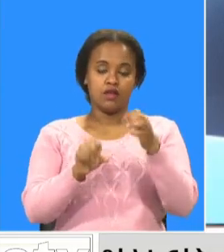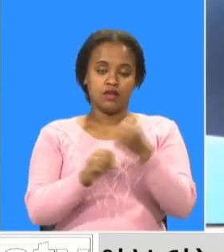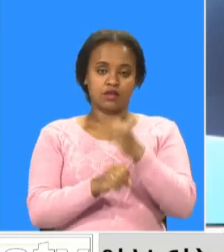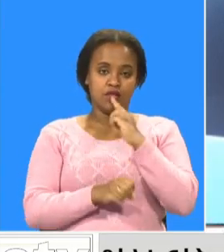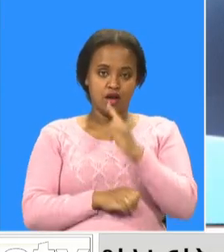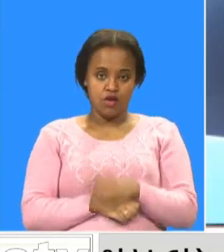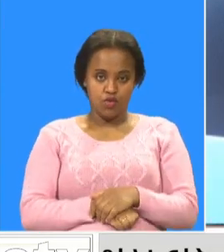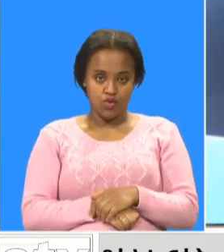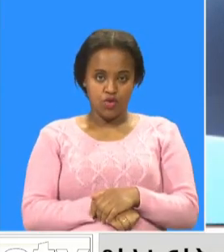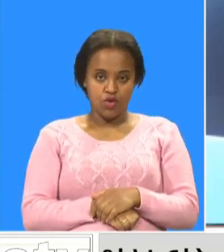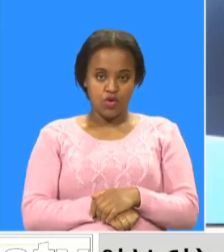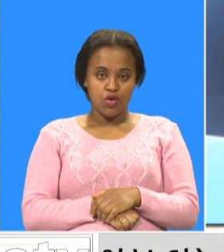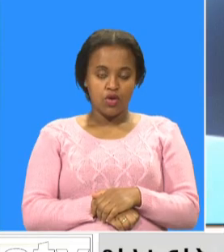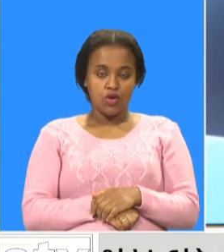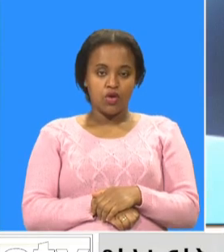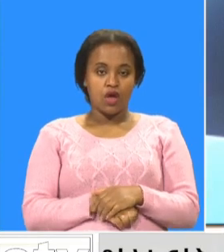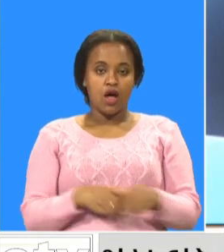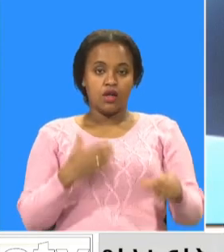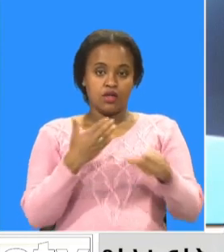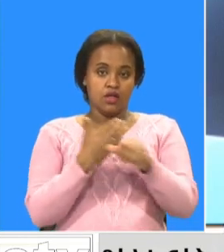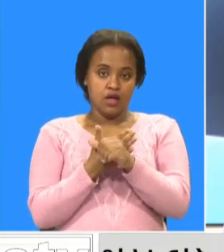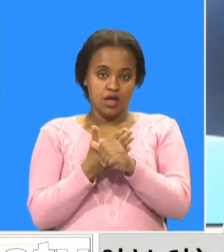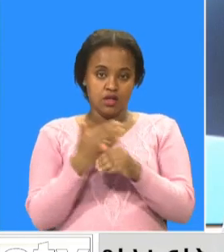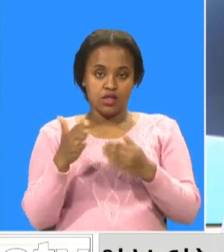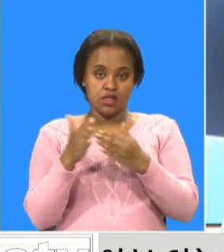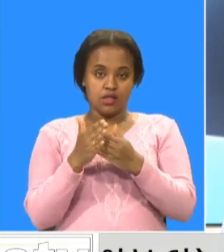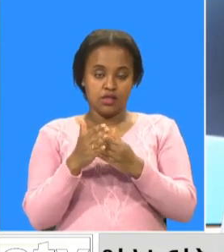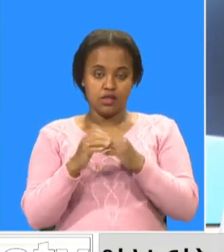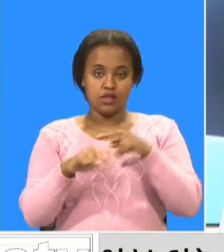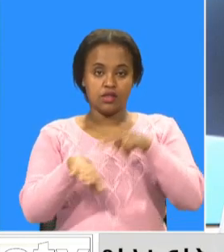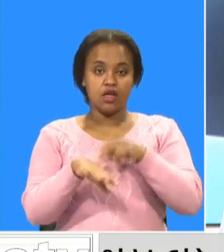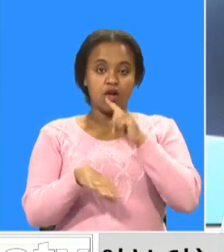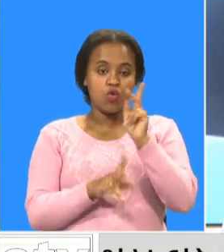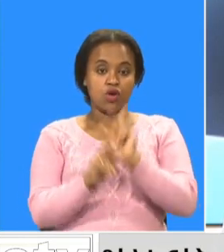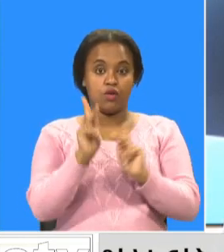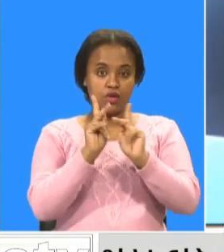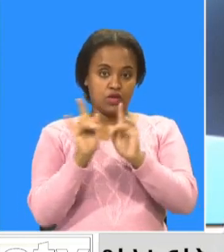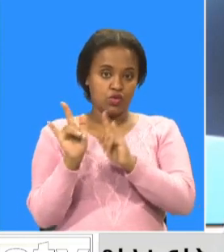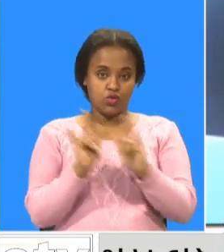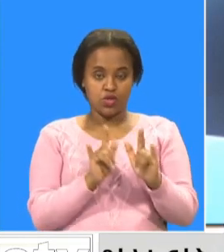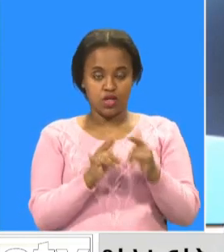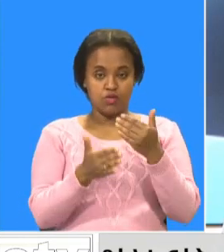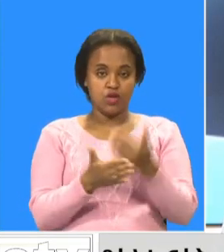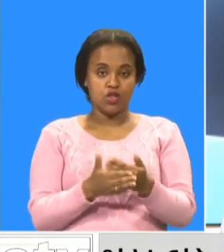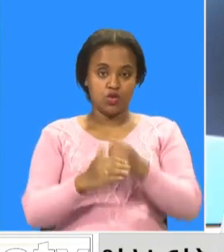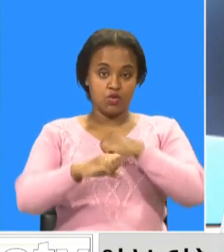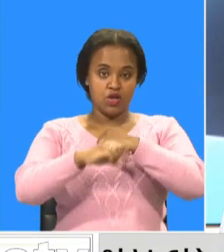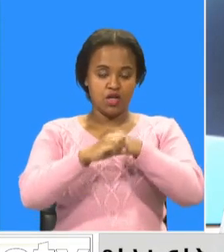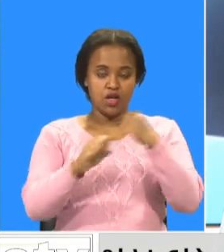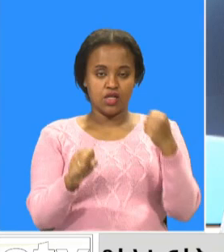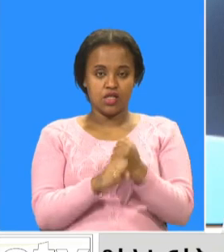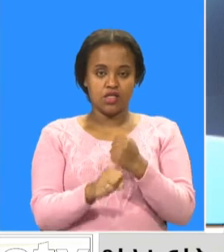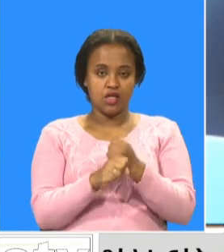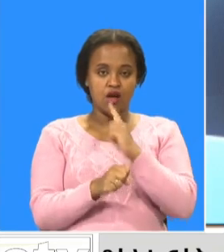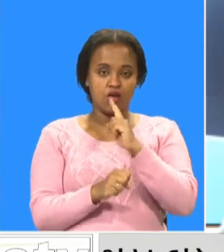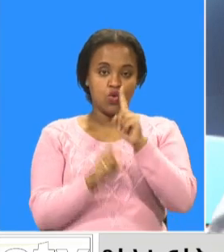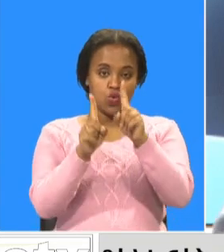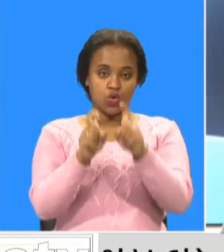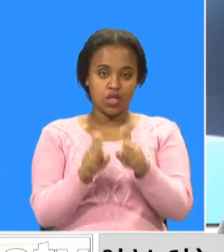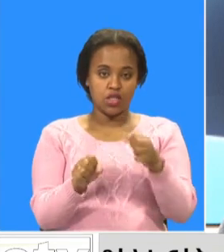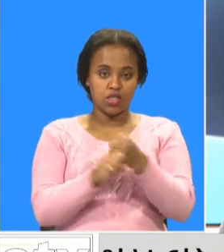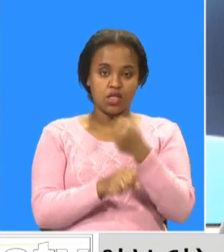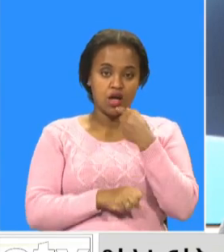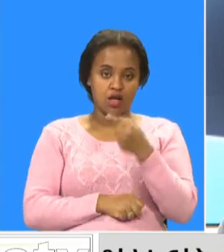ነው። ሪስክ ሚቲጌት የማድረግ ነው እና ወደ ህብረተሰቡ ሊደርስ የሚችለውን አደጋ የመከላከል ስራ ነው ቁጥጥር ስራ የምንለው።